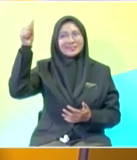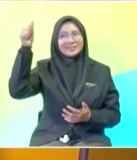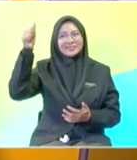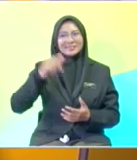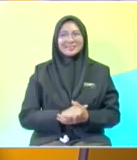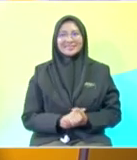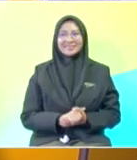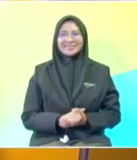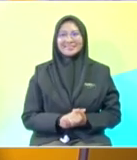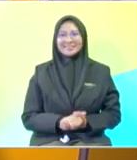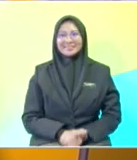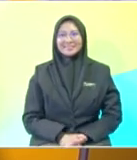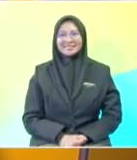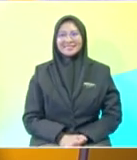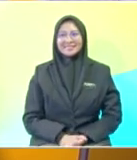lagi